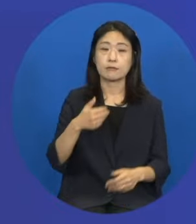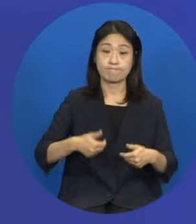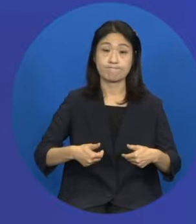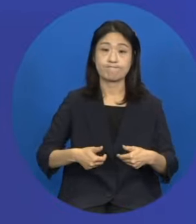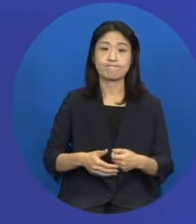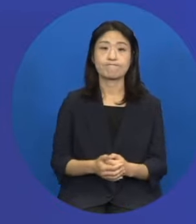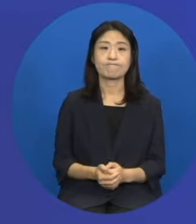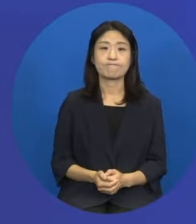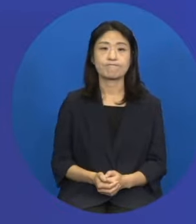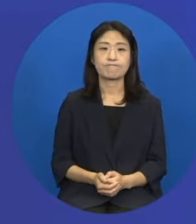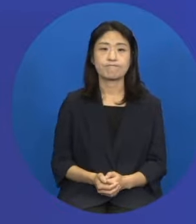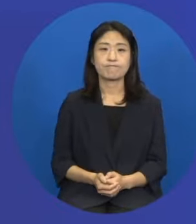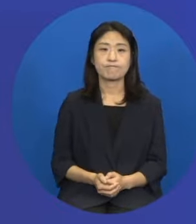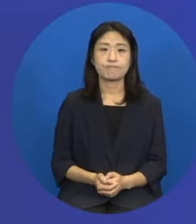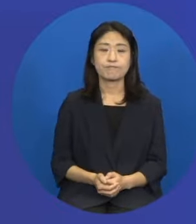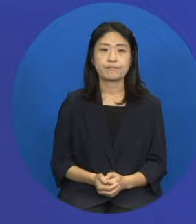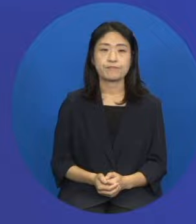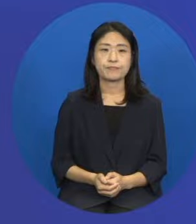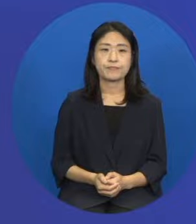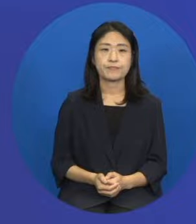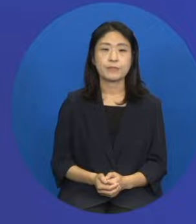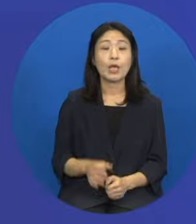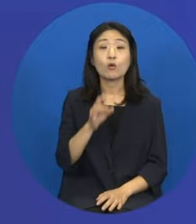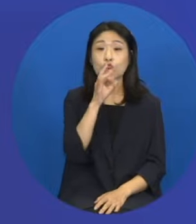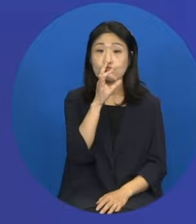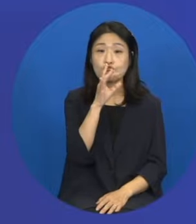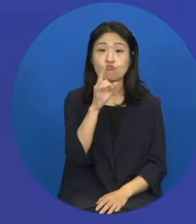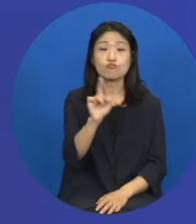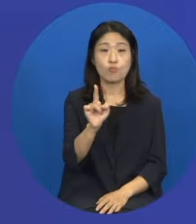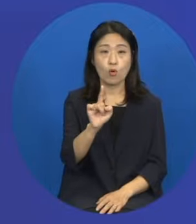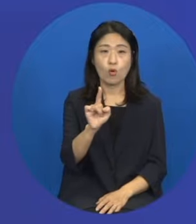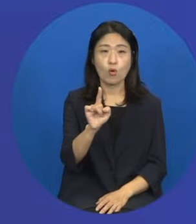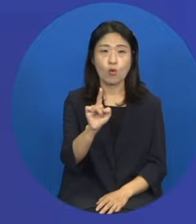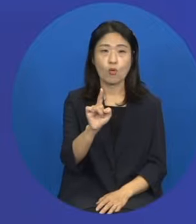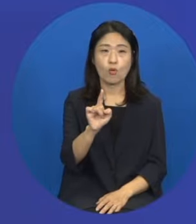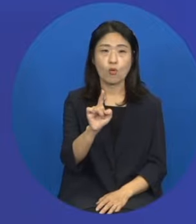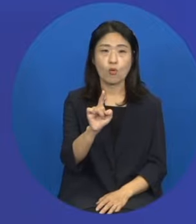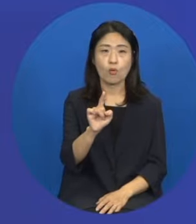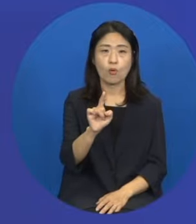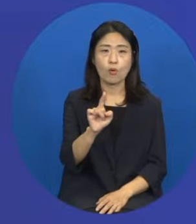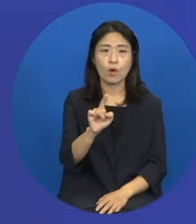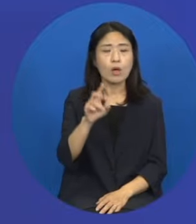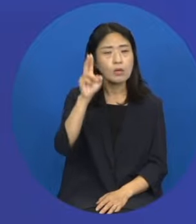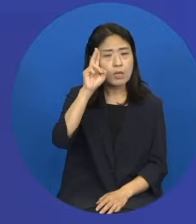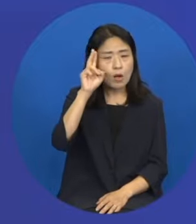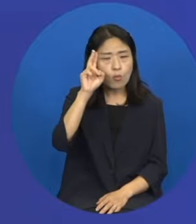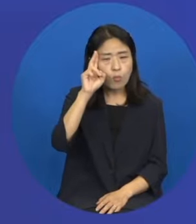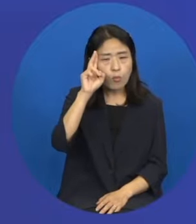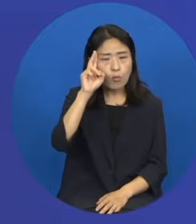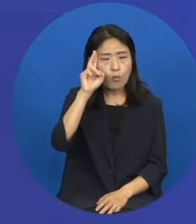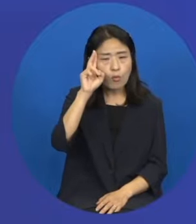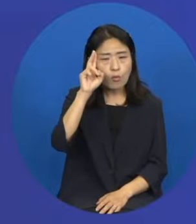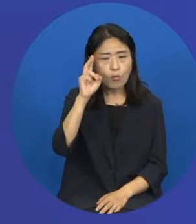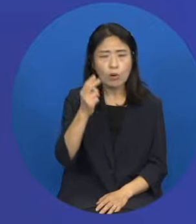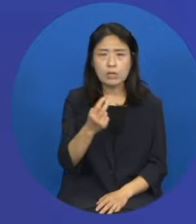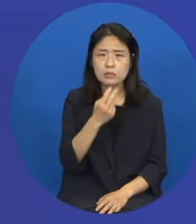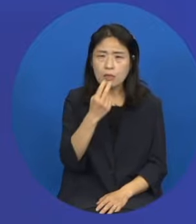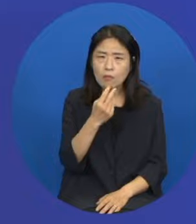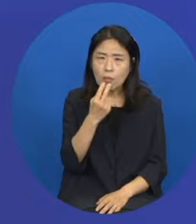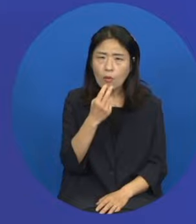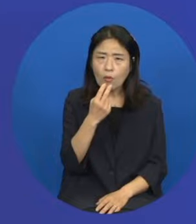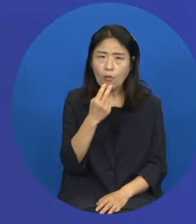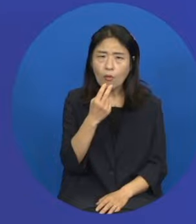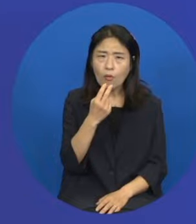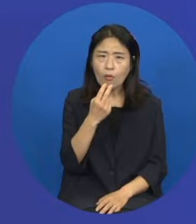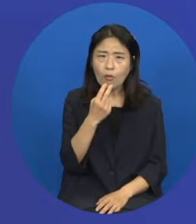묻습니다. 자, 궁금한 점이 하나 있는데 왜 하나님은 야고보를 칼에서 건져주지 않았는가? 물론 야고보가 그 잔을 구했기